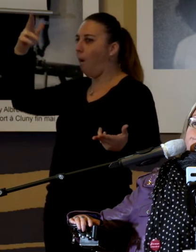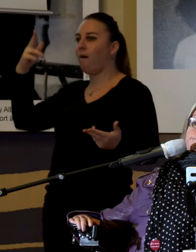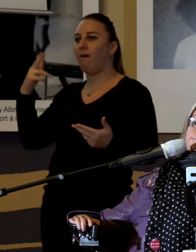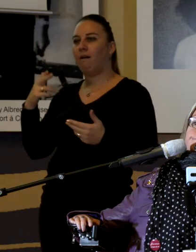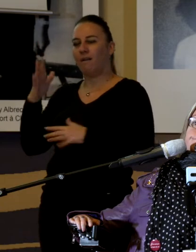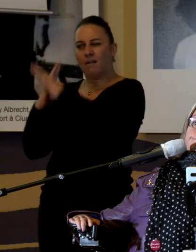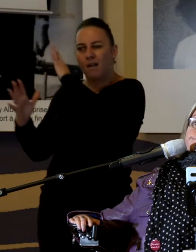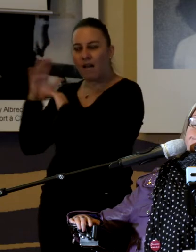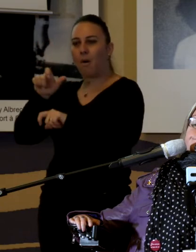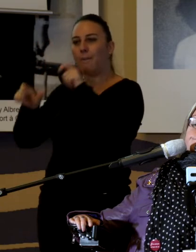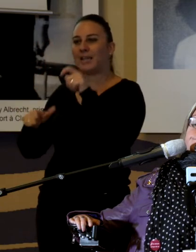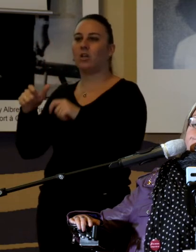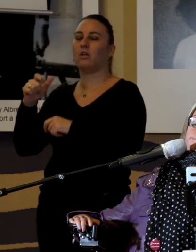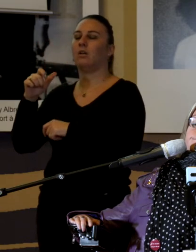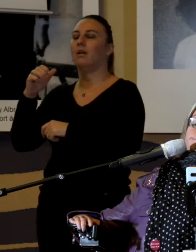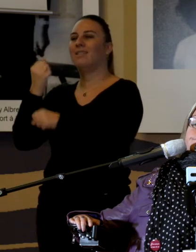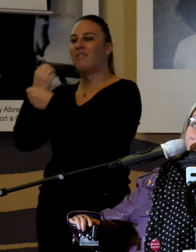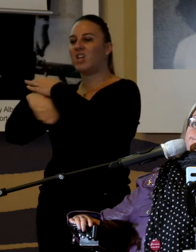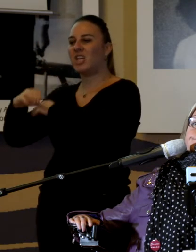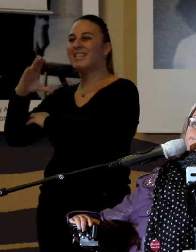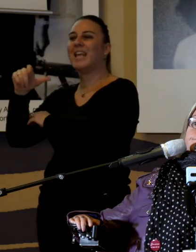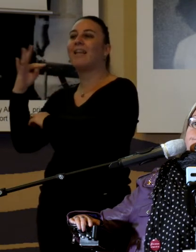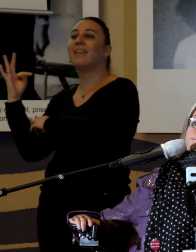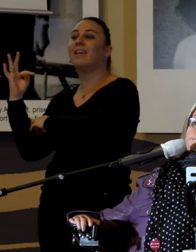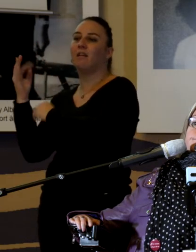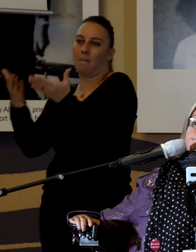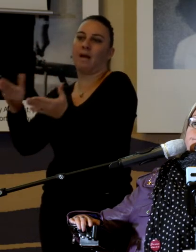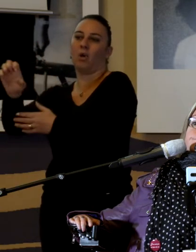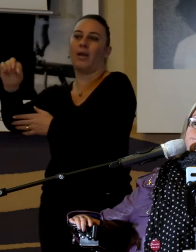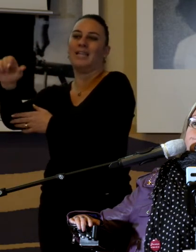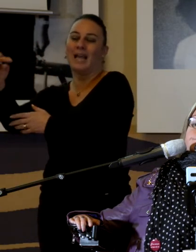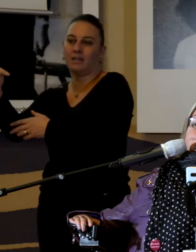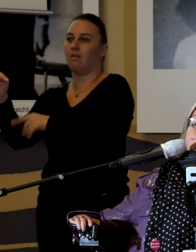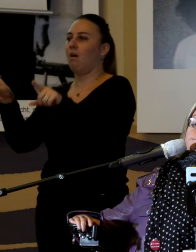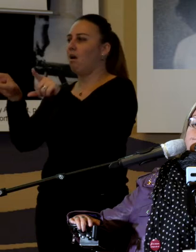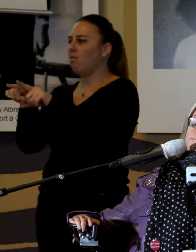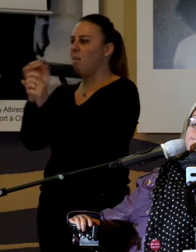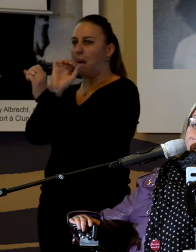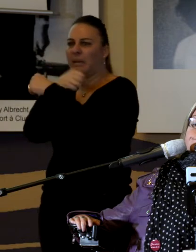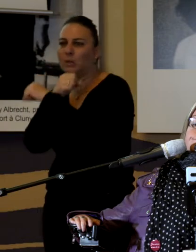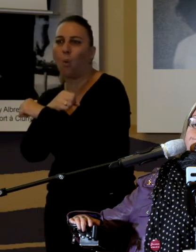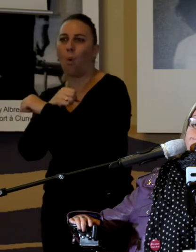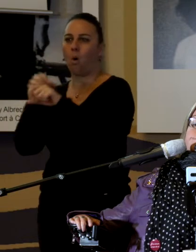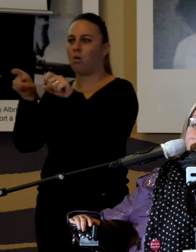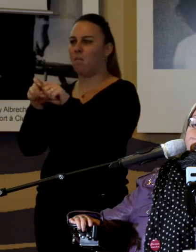des ESAT, les CAT, hein, vus comme des usines-prisons, des ghettos d'handicapés.